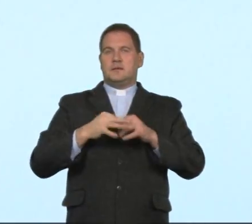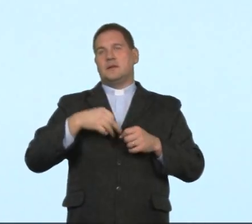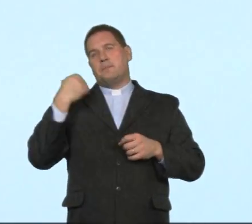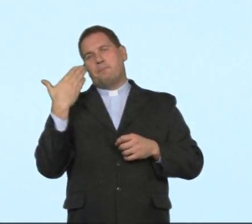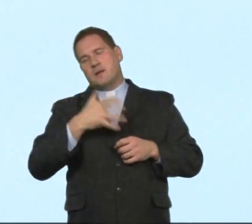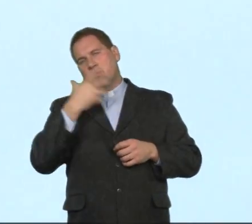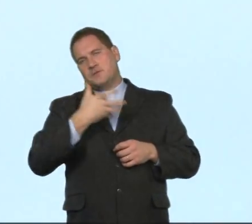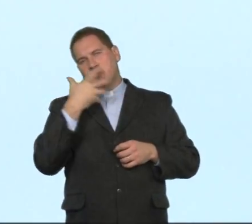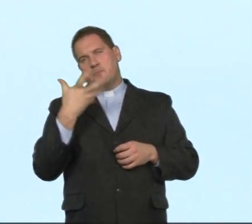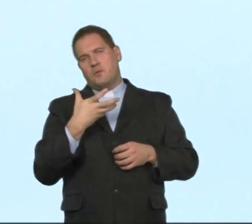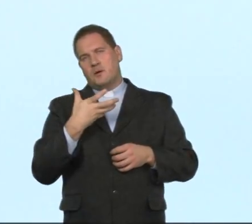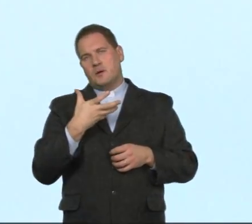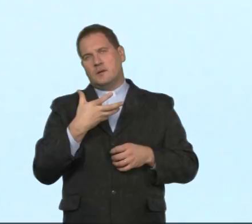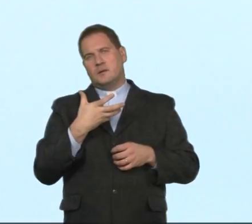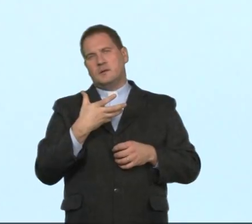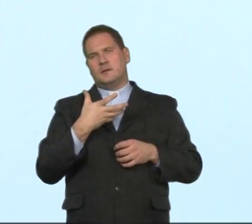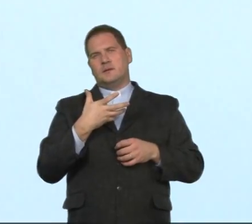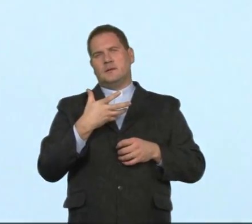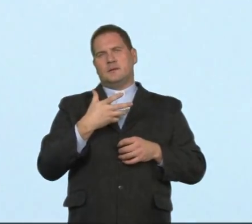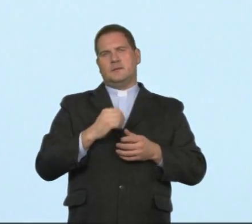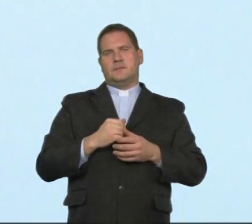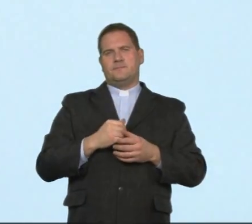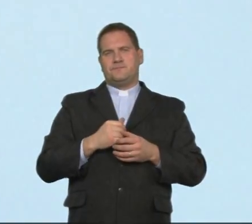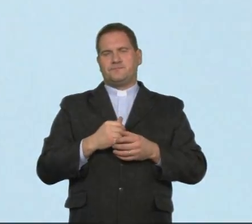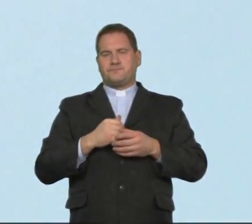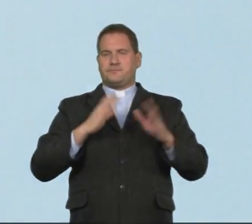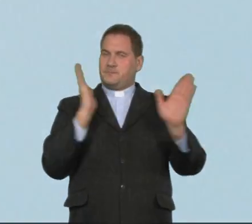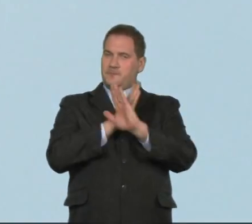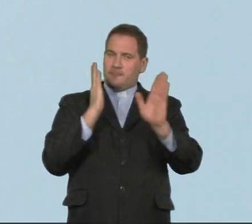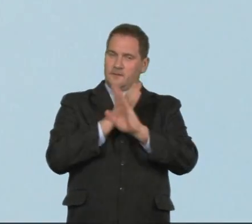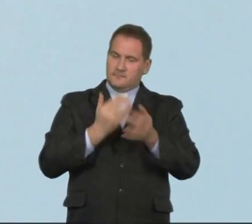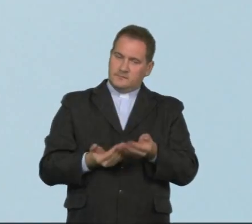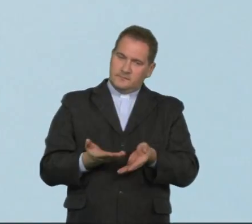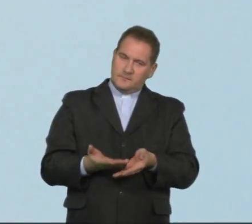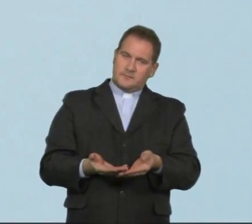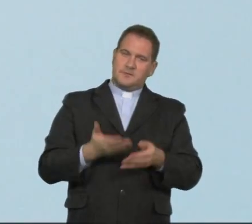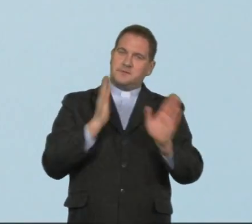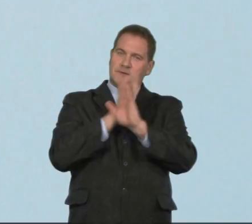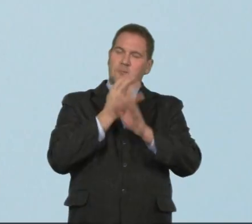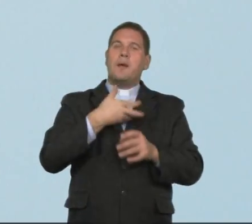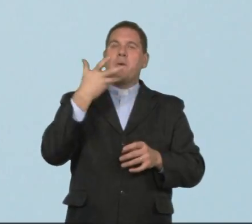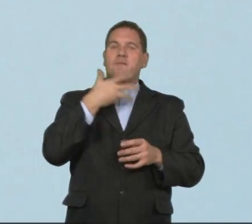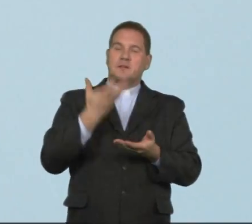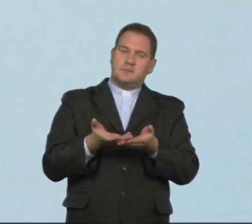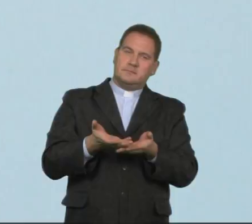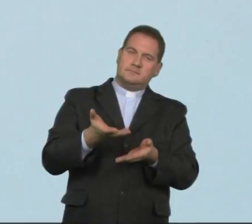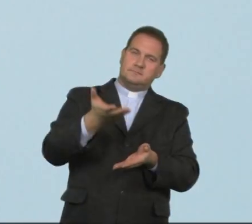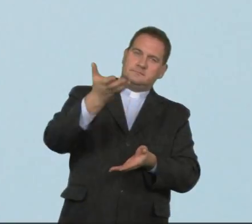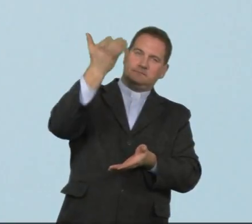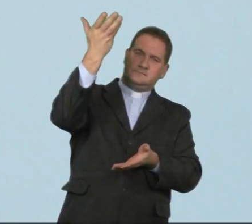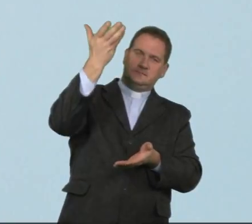W godzinach południowych, gdy nad nagrzaną słońcem ziemią tworzą się wstępujące prądy